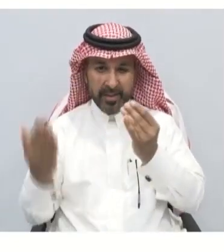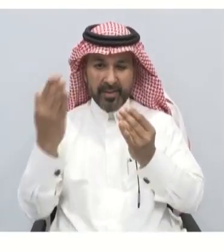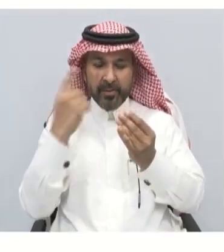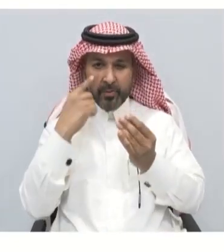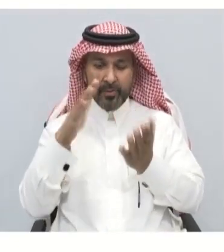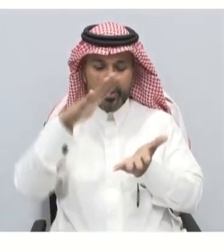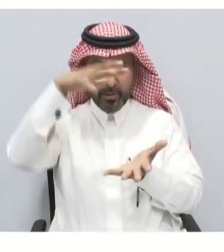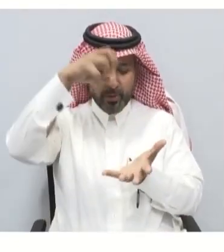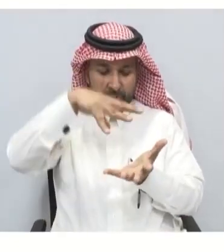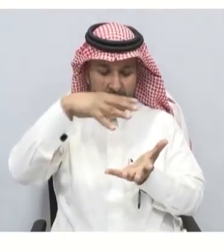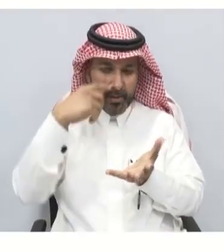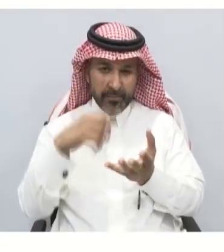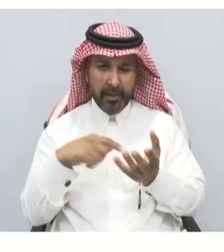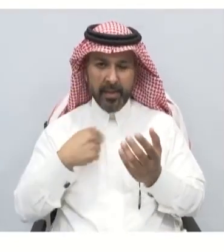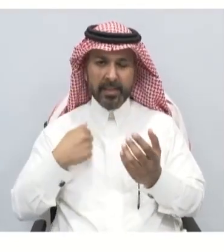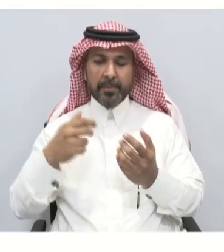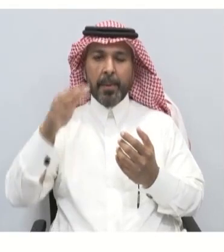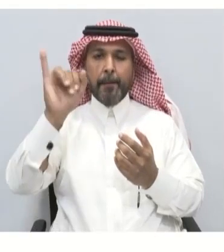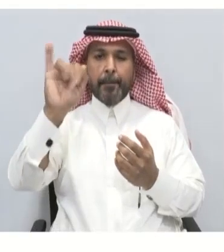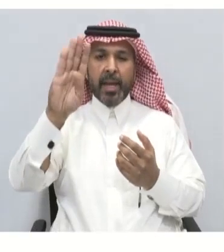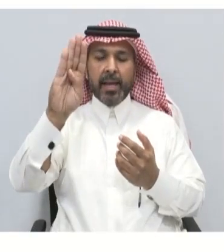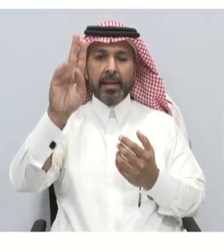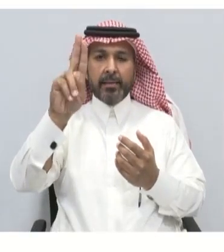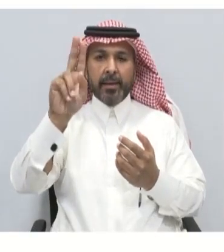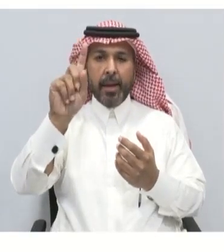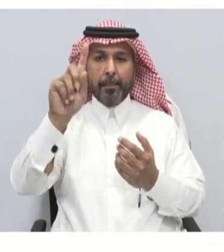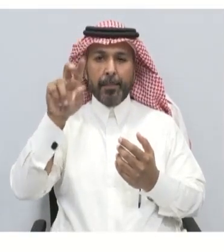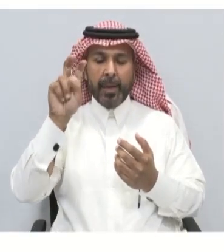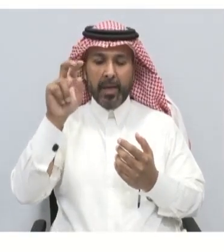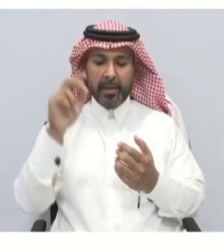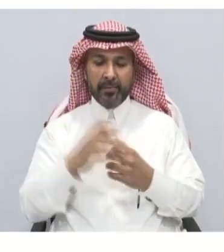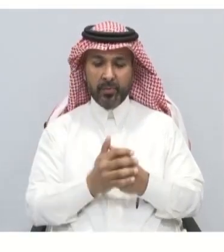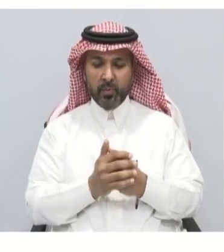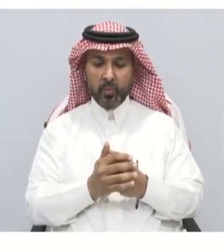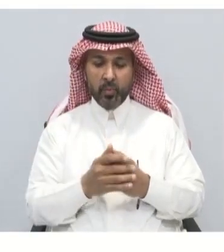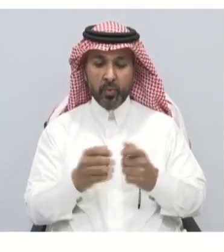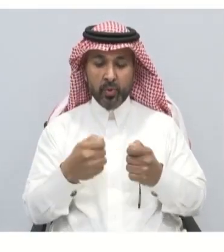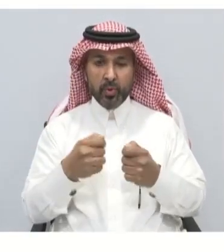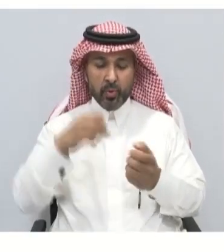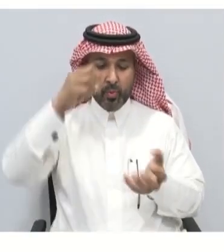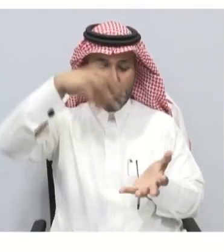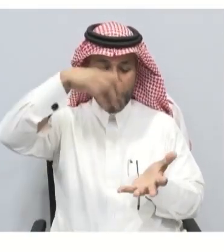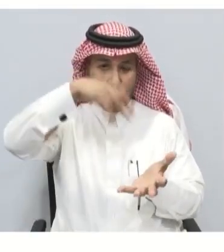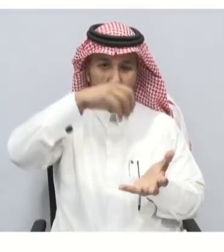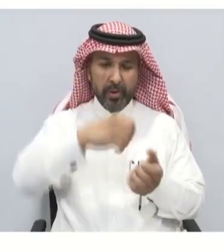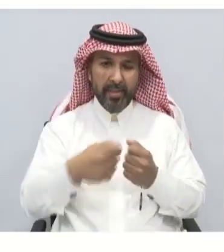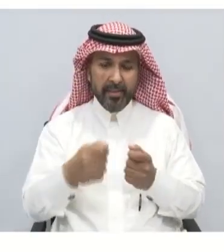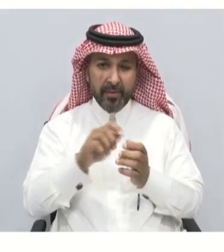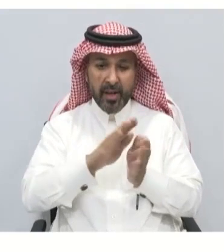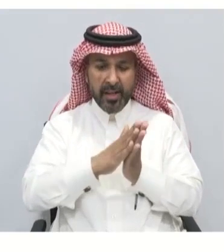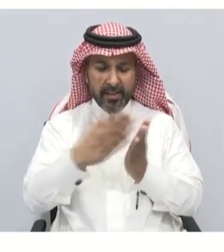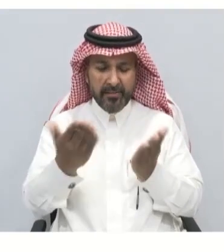الريال 20 من الريال اللي هي 20 هلله واوراق الدفاتر بسعر